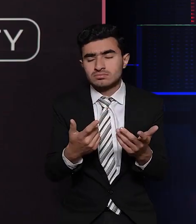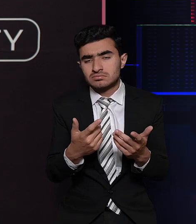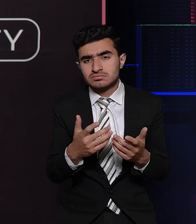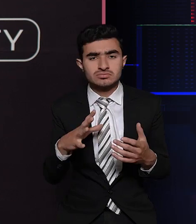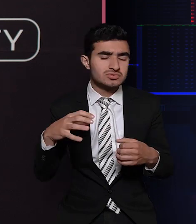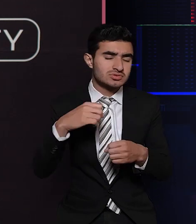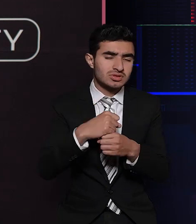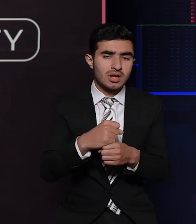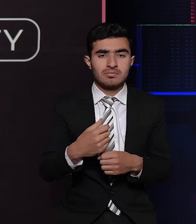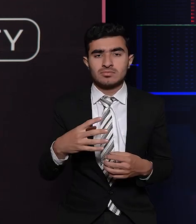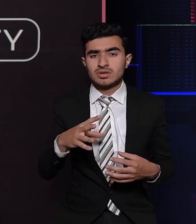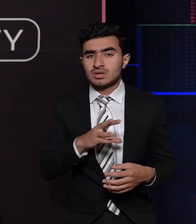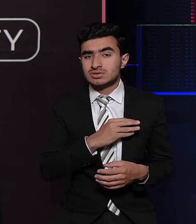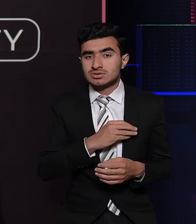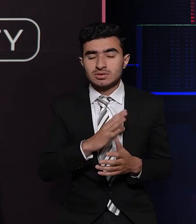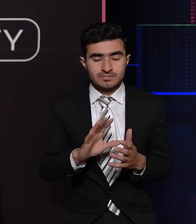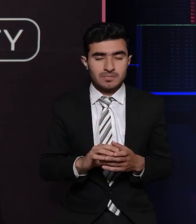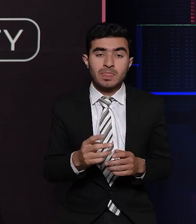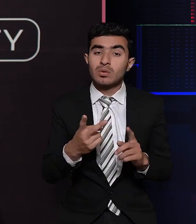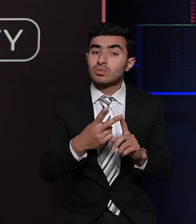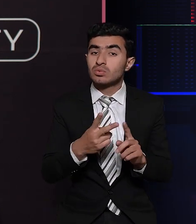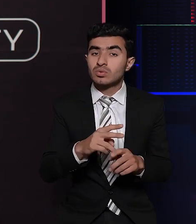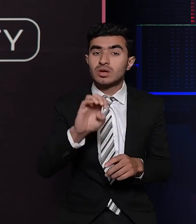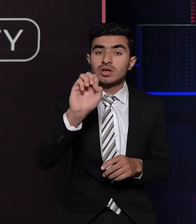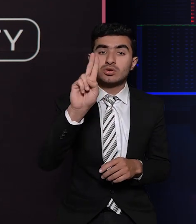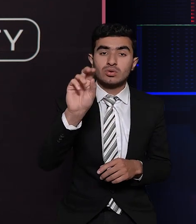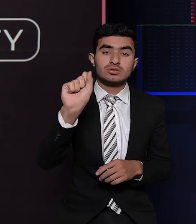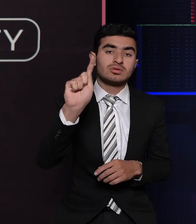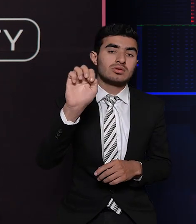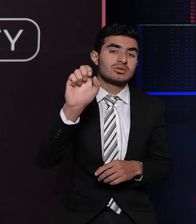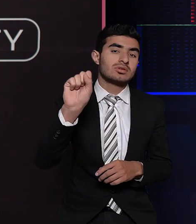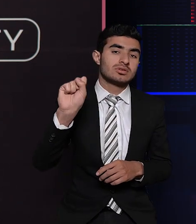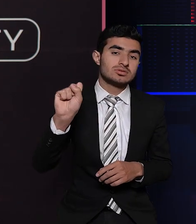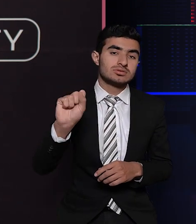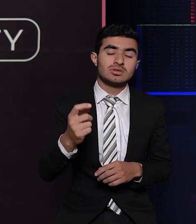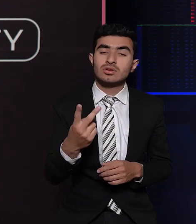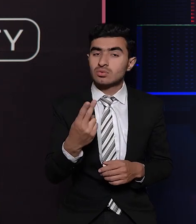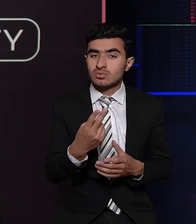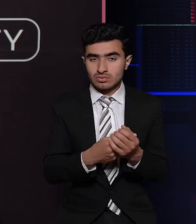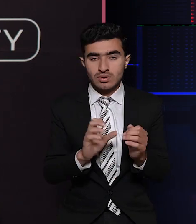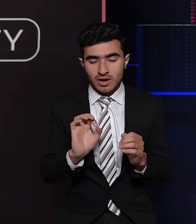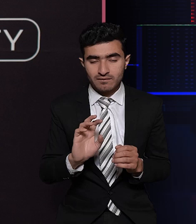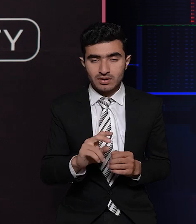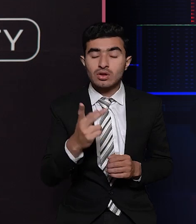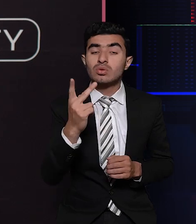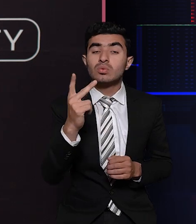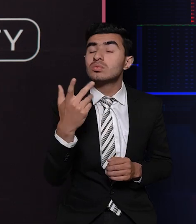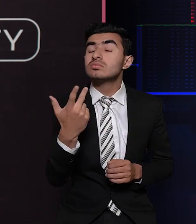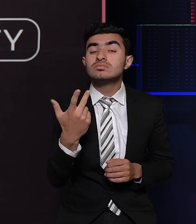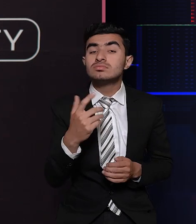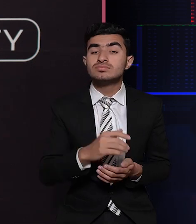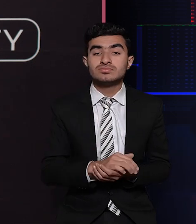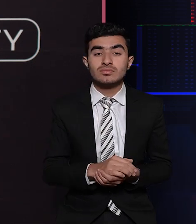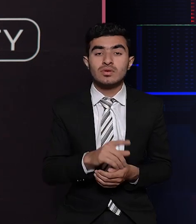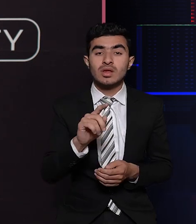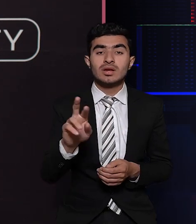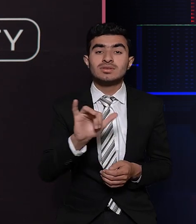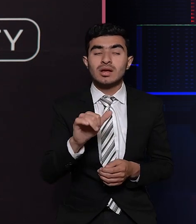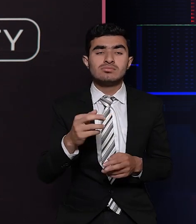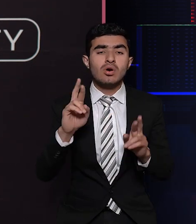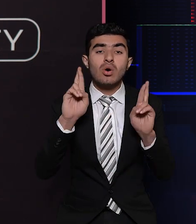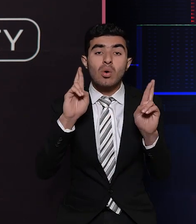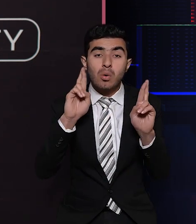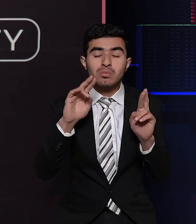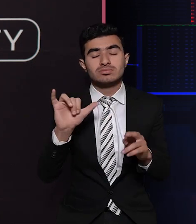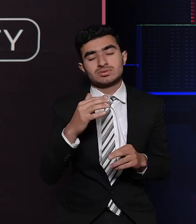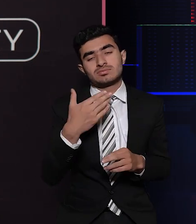اس کے مد مقابل ہمارے پاس یوسٹریس بھی ہے. اگر میں عام الفاظ میں کہوں تو یوسٹریس ایک